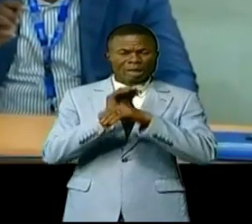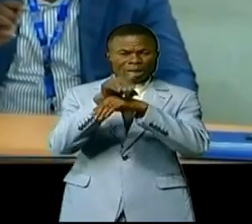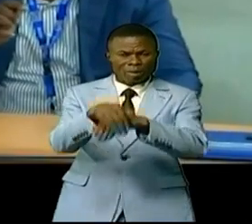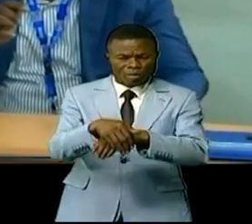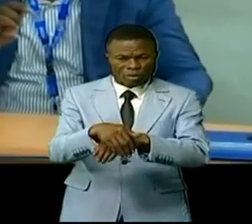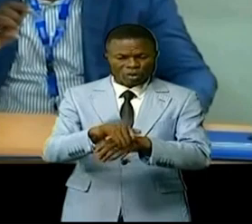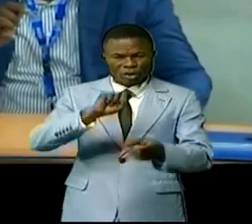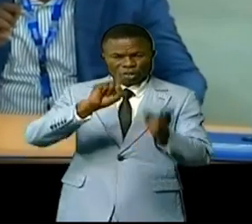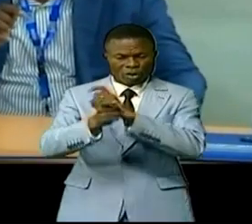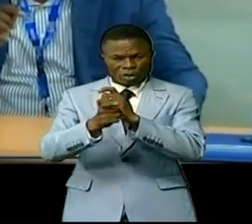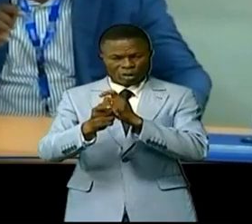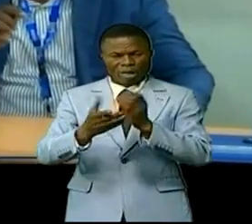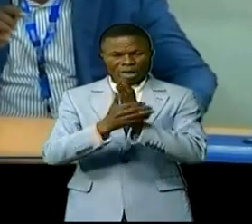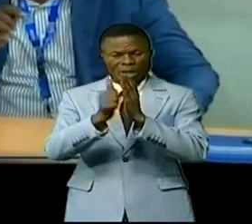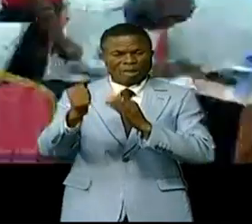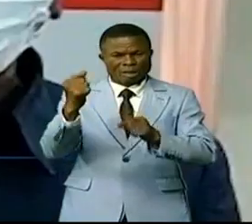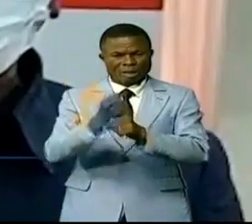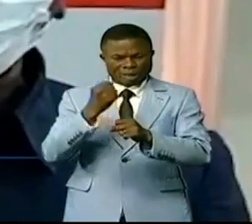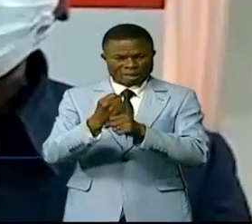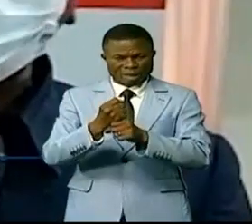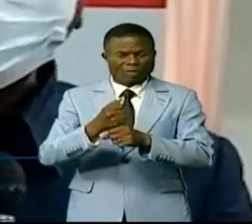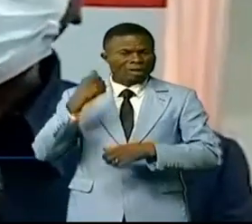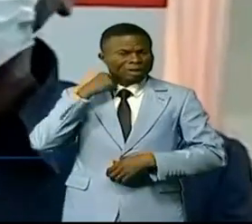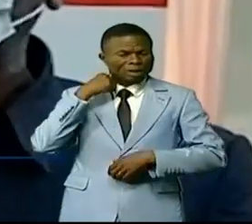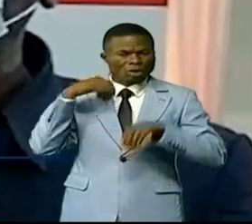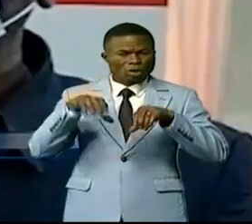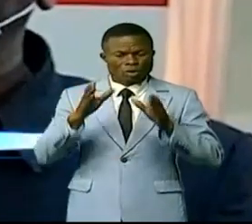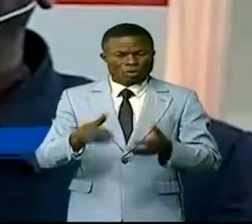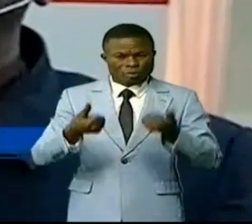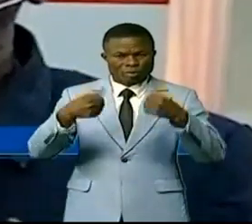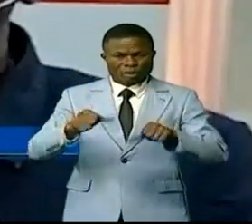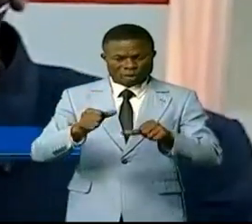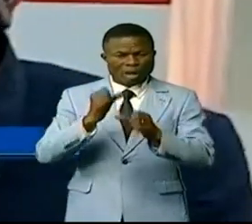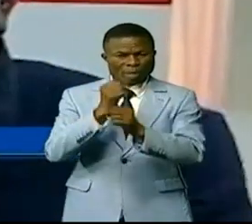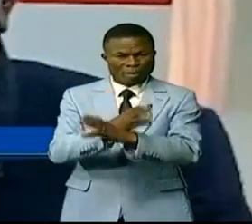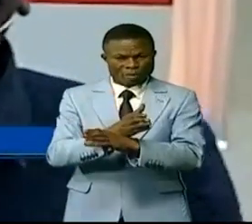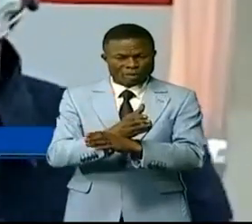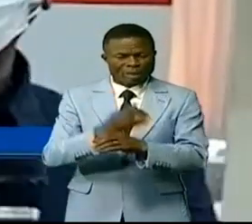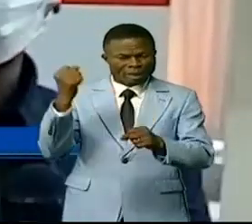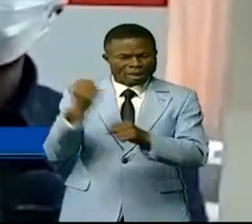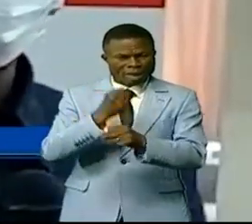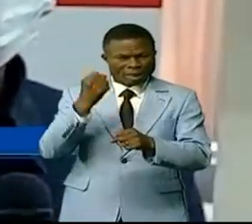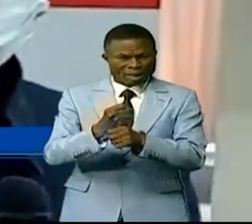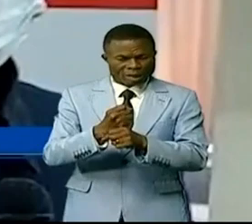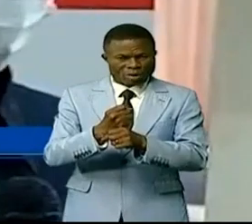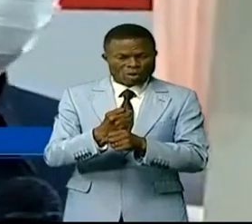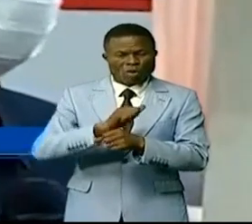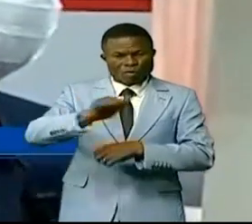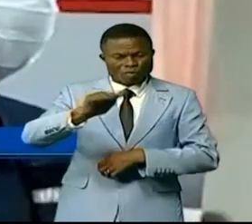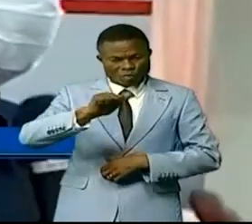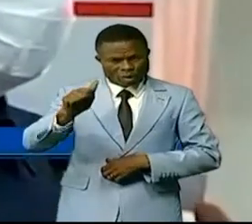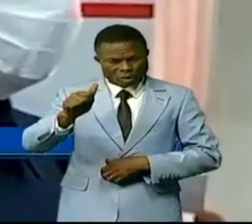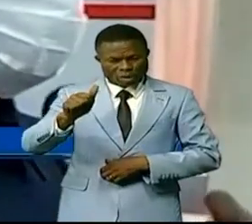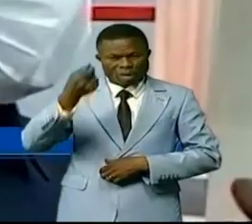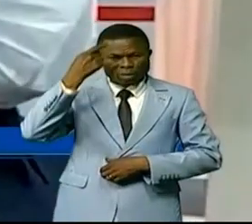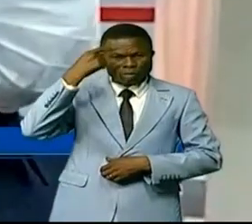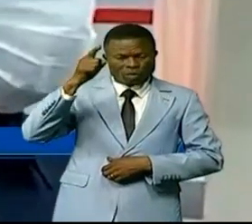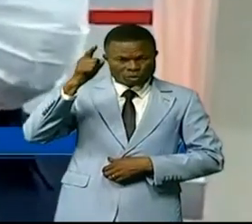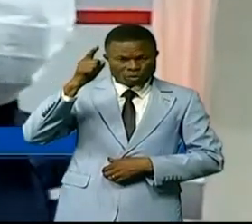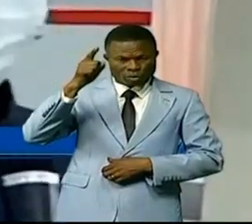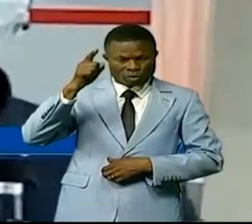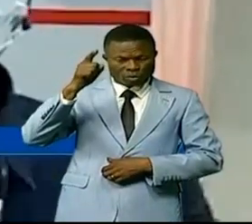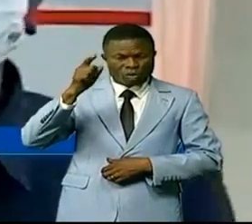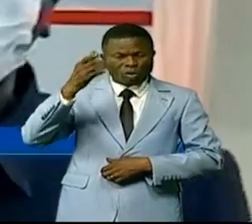à l'amélioration de la qualité des soins. Vous devez rester disponible pour travailler entre vous pour que